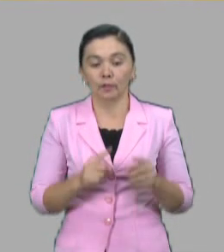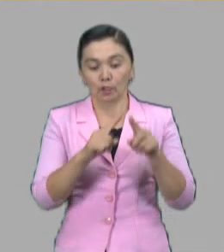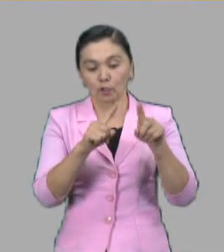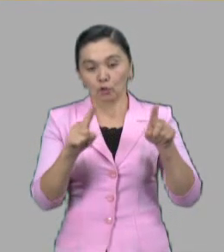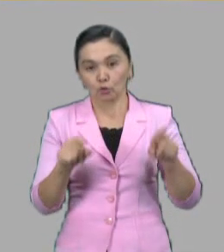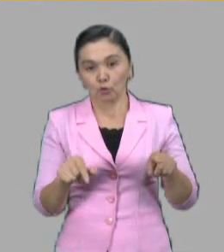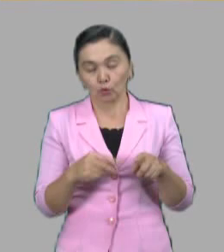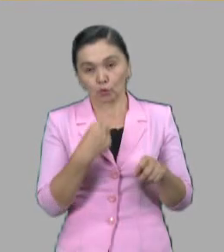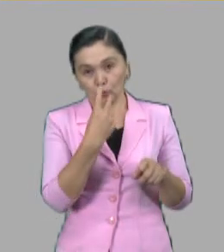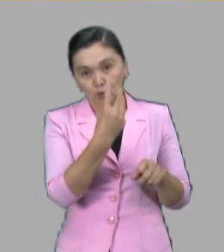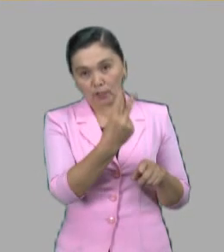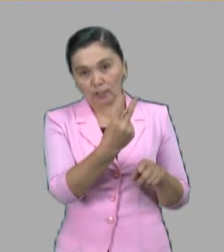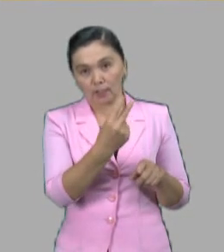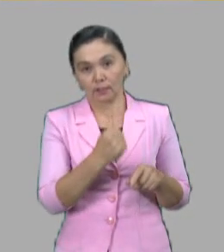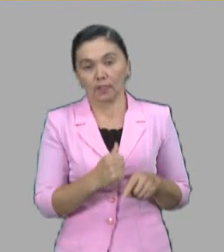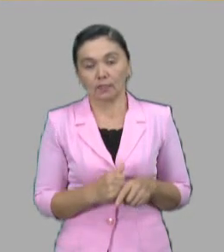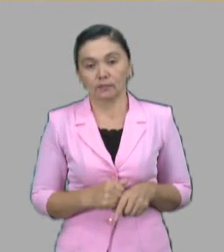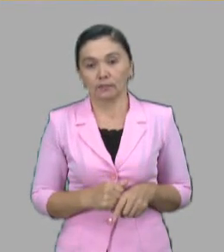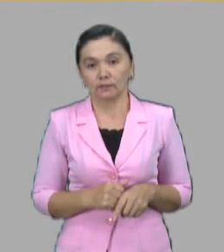Сүрөттөргө карагыла.